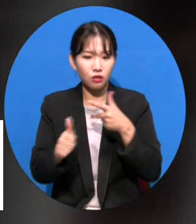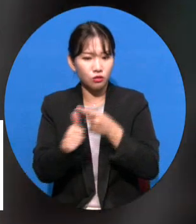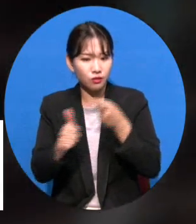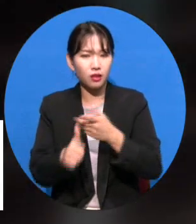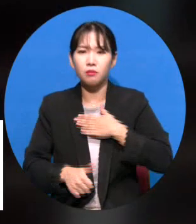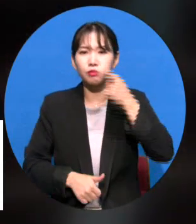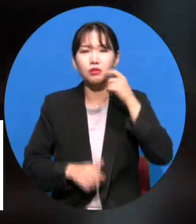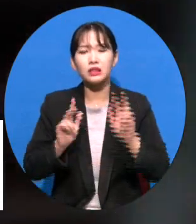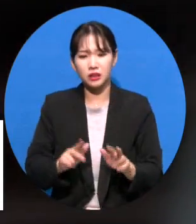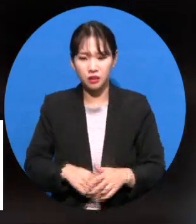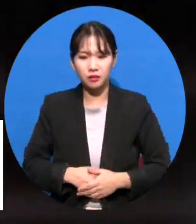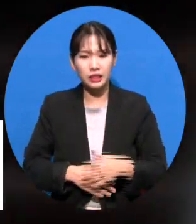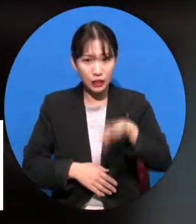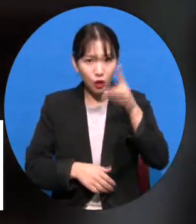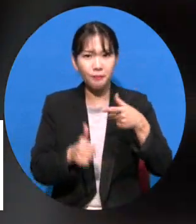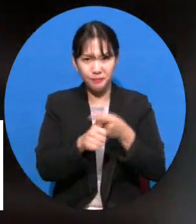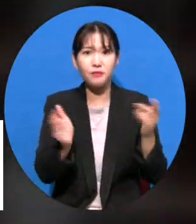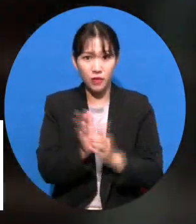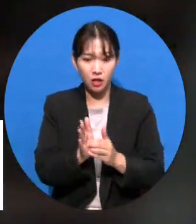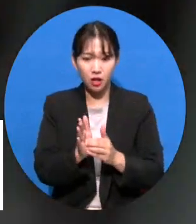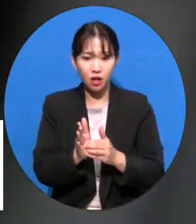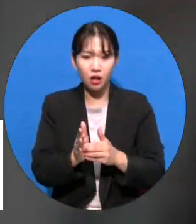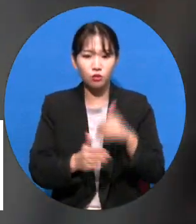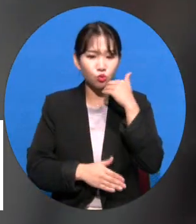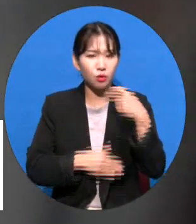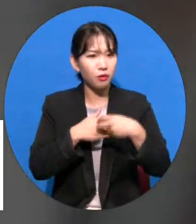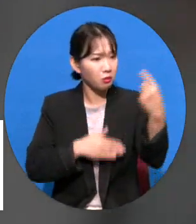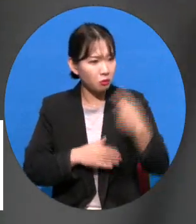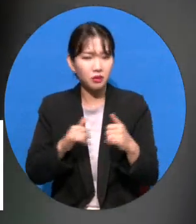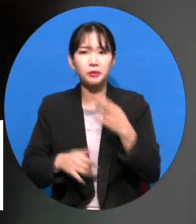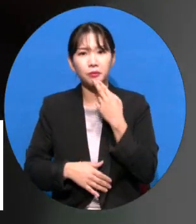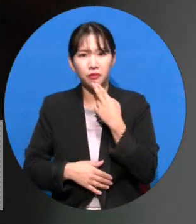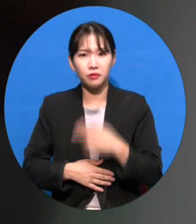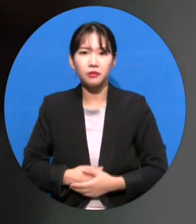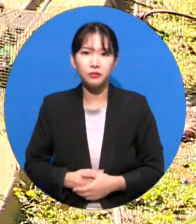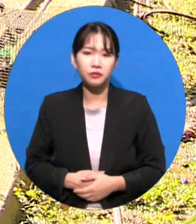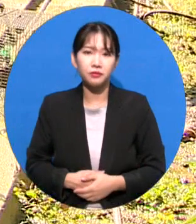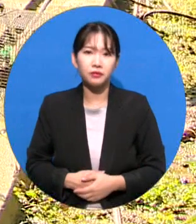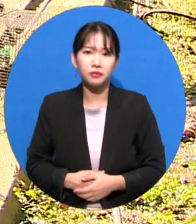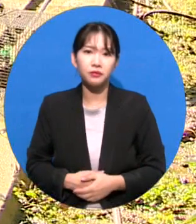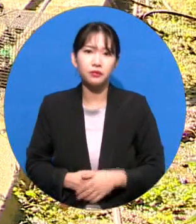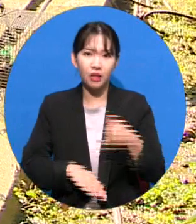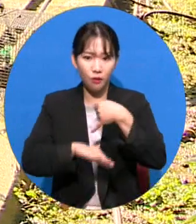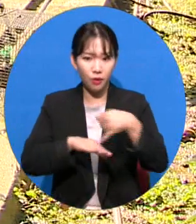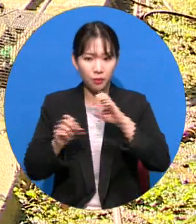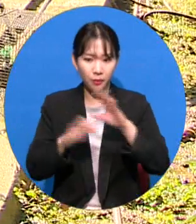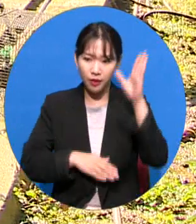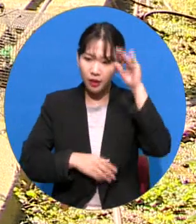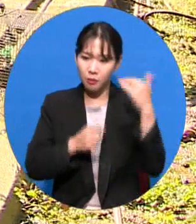뭐라 했습니다. 처음에 했거든. 누가 병원에서 완도군